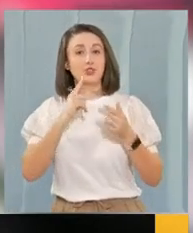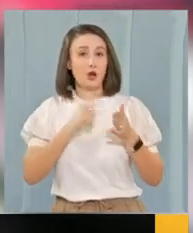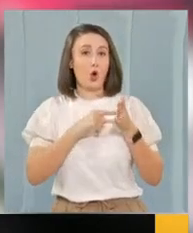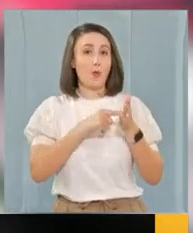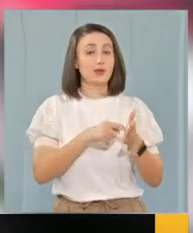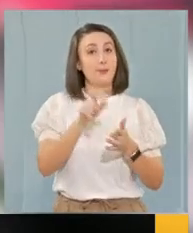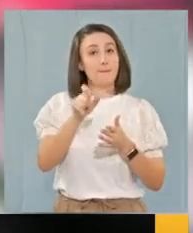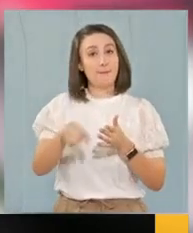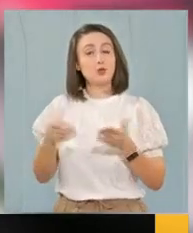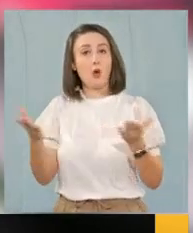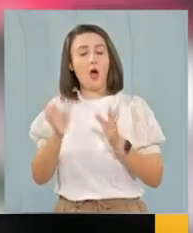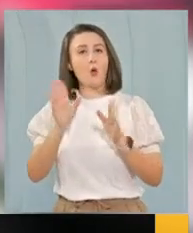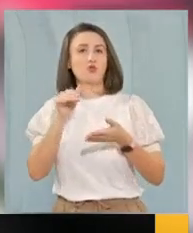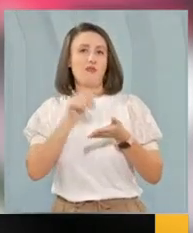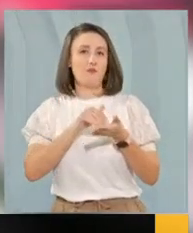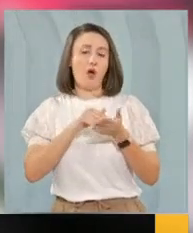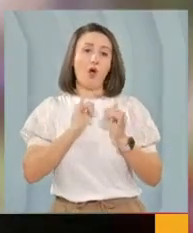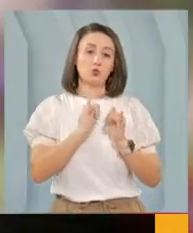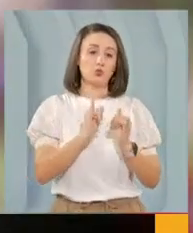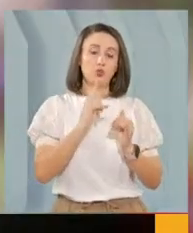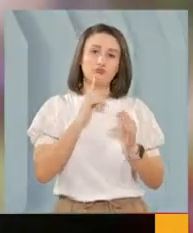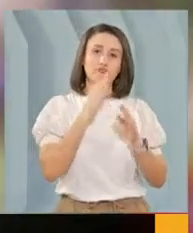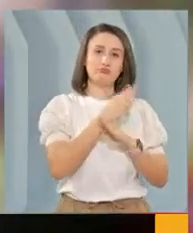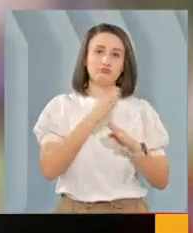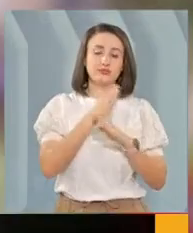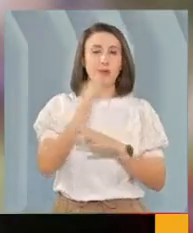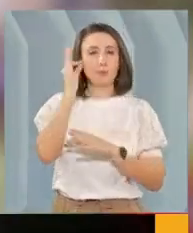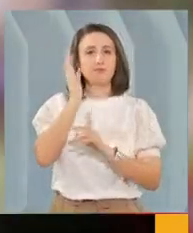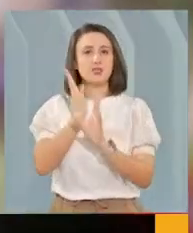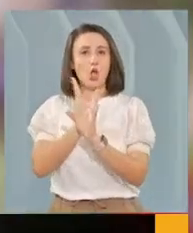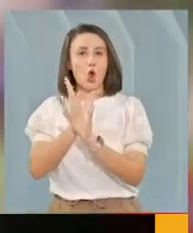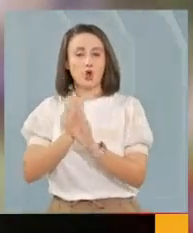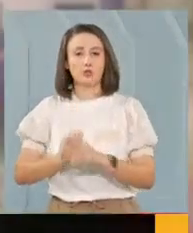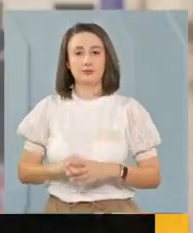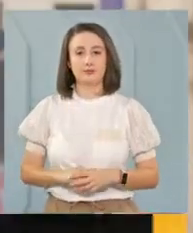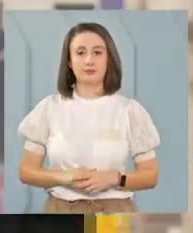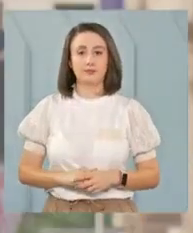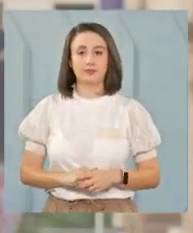recomandă persoanelor care au nevoie de ajutor să se adreseze unui psiholog în primă fază